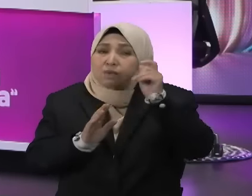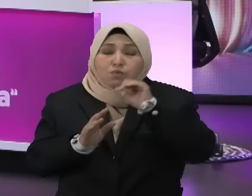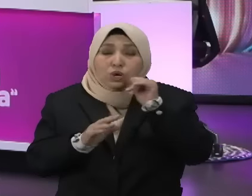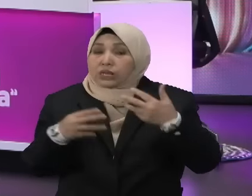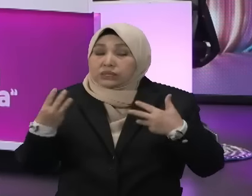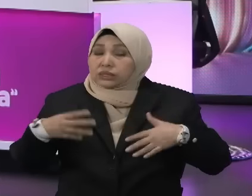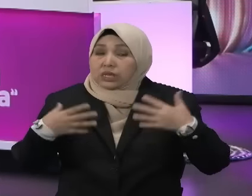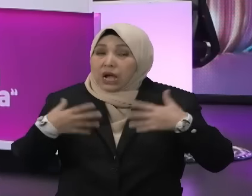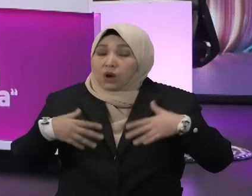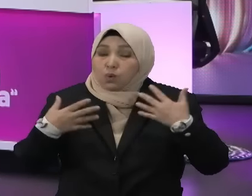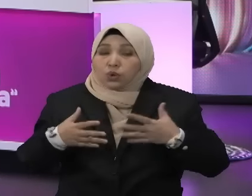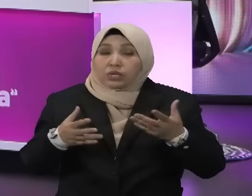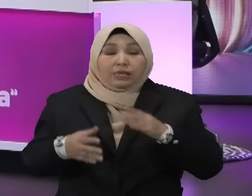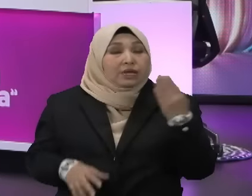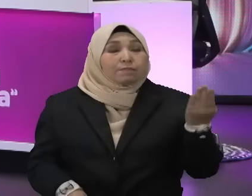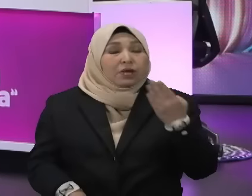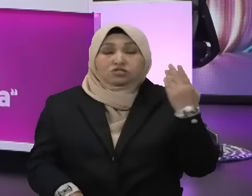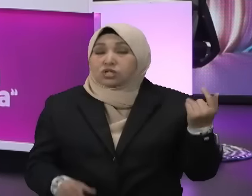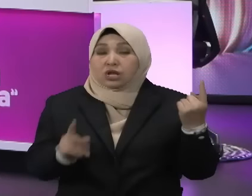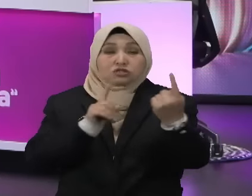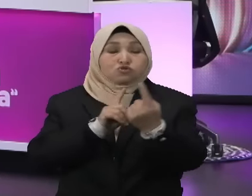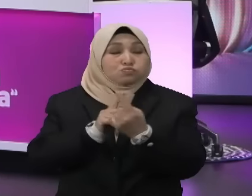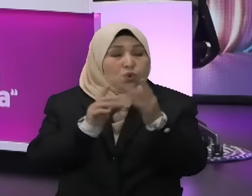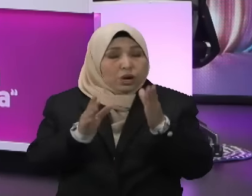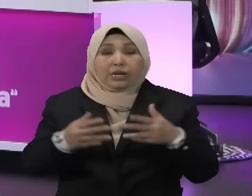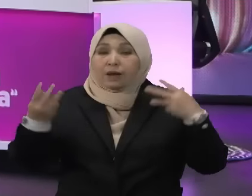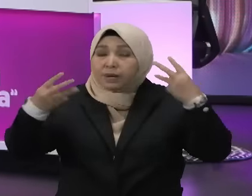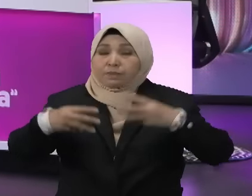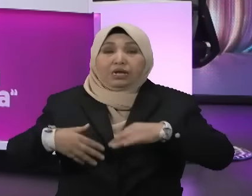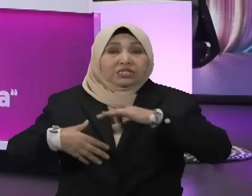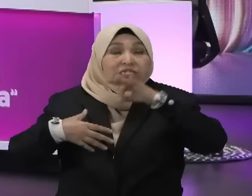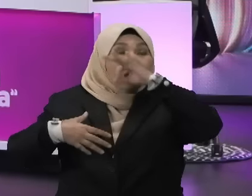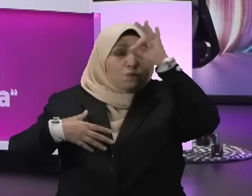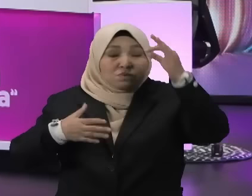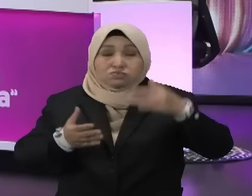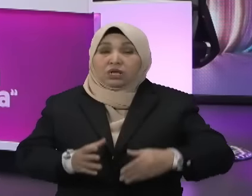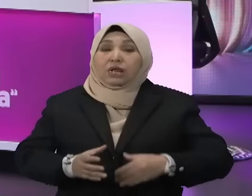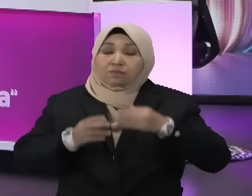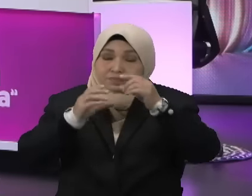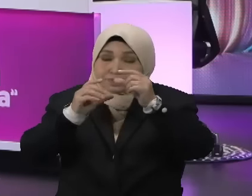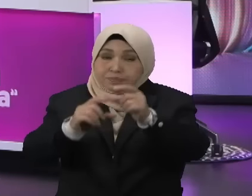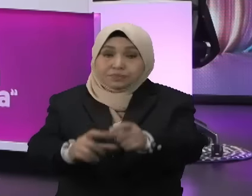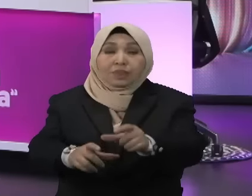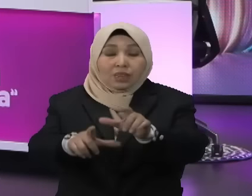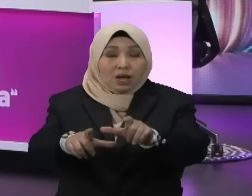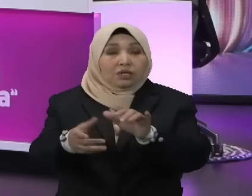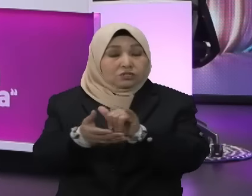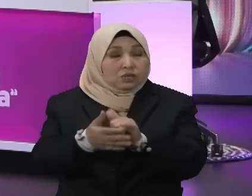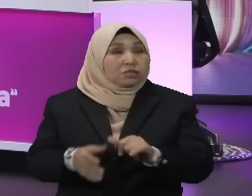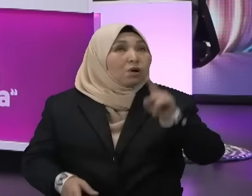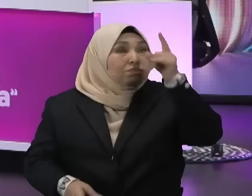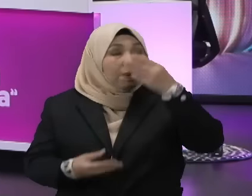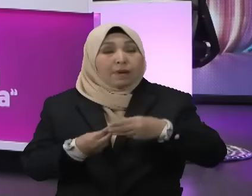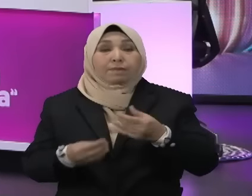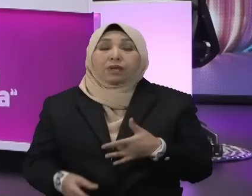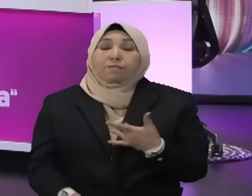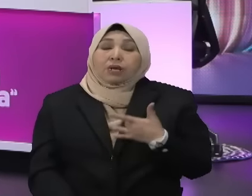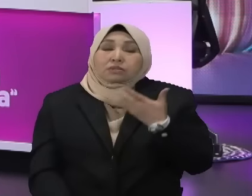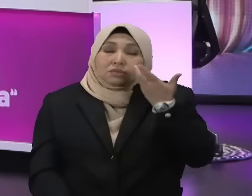nak, orang kata takut biasa-biasa nak jumpa orang. Tak, ini nak berperang. Nyawa mereka menjadi cagaran. Jadi Allah SWT memberikan perasaan